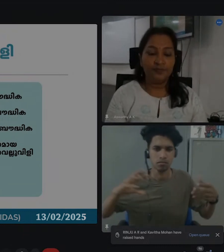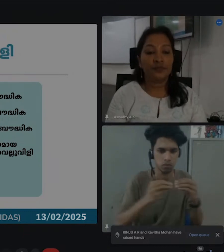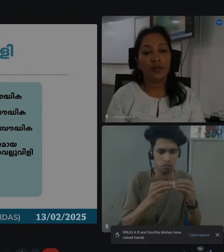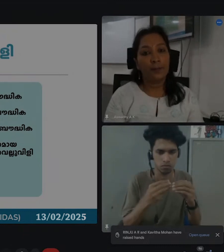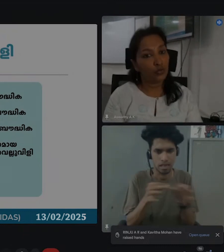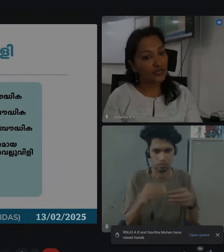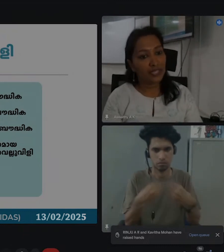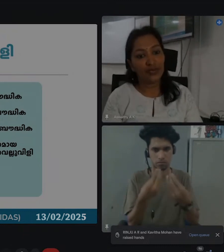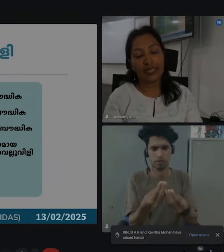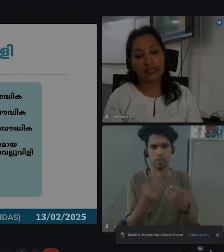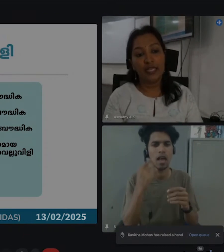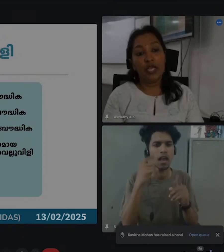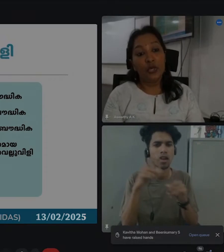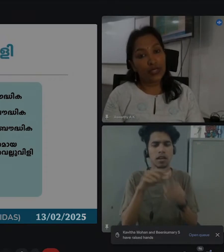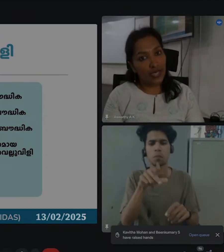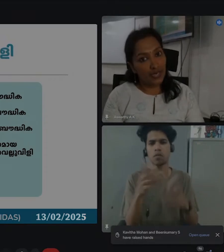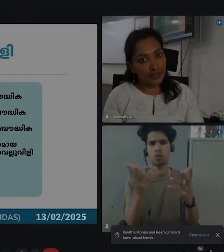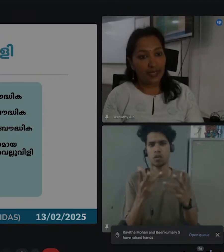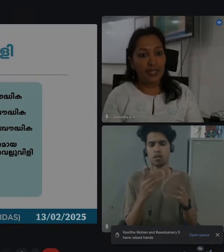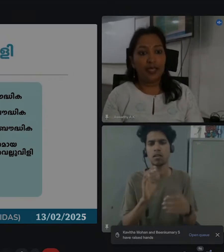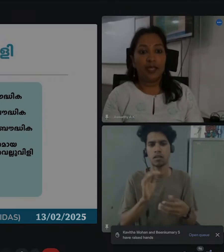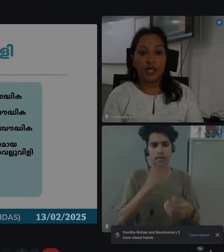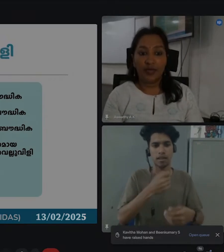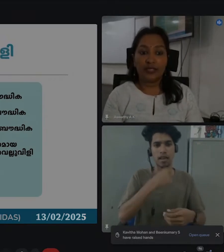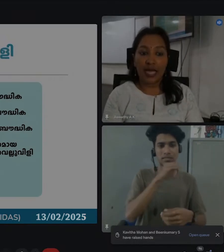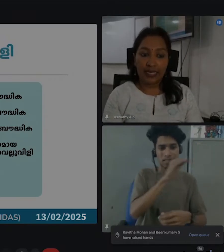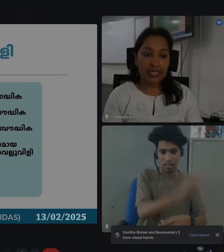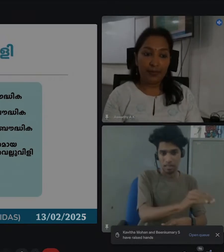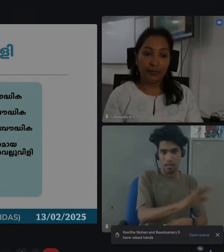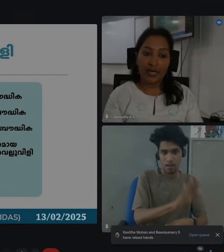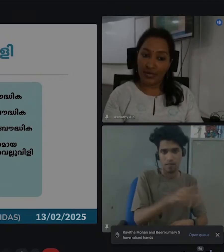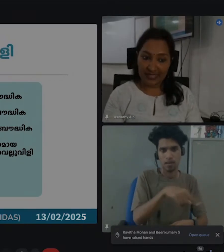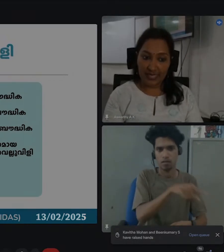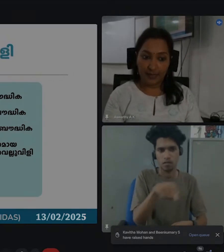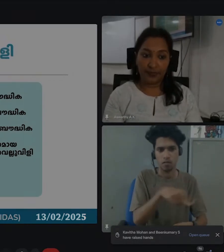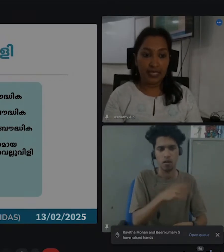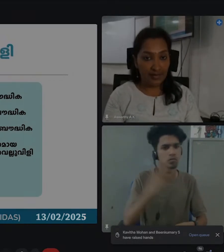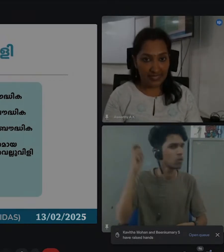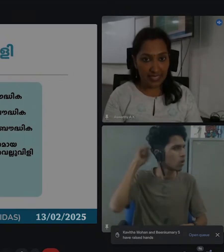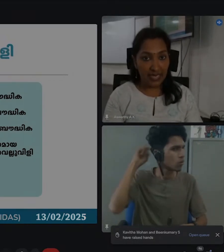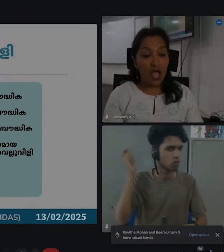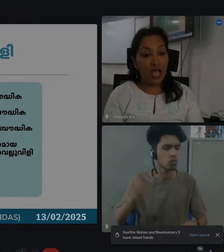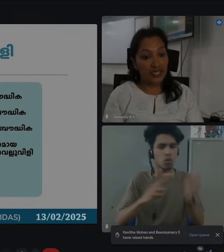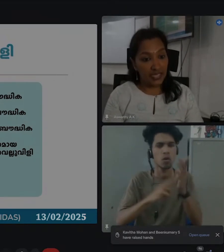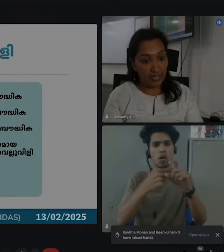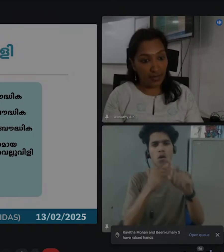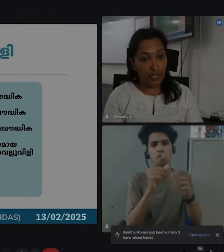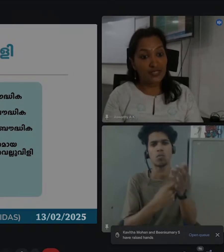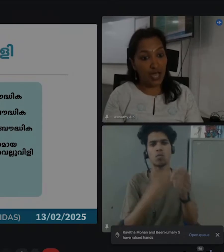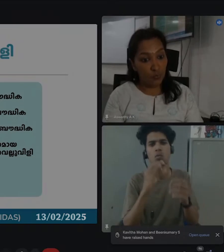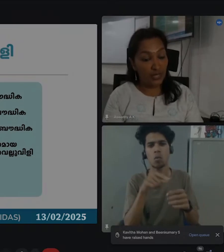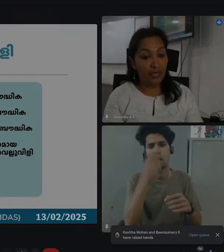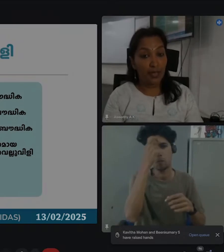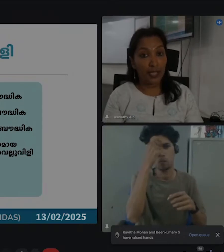പറയുന്നതാണ്. ഭൗതിക വെല്ലുവിളി എന്നത് കുട്ടിക്കാലത്ത് തന്നെ കണ്ടുവരുന്ന നാഡീ സംബന്ധമായ ഒരു അവസ്ഥയാണ്. ഈ അവസ്ഥയിൽ